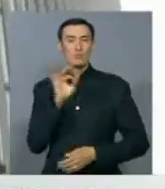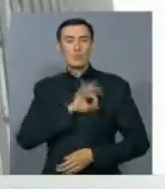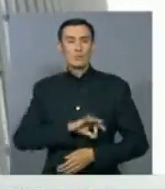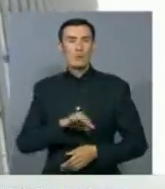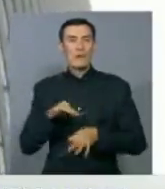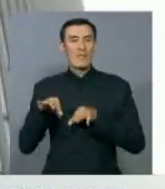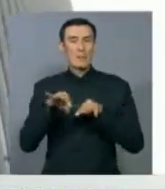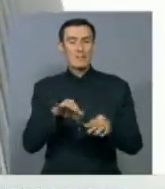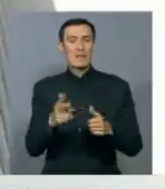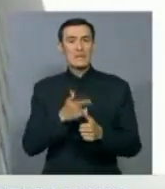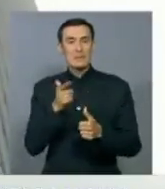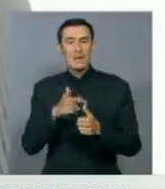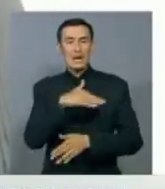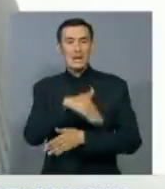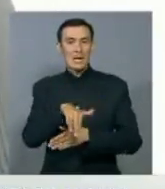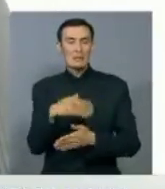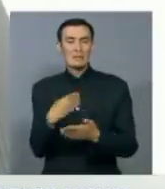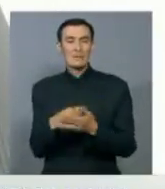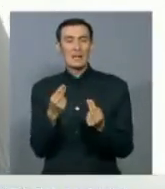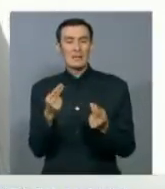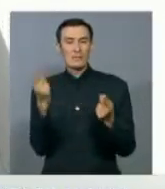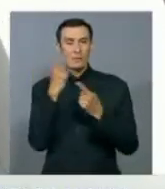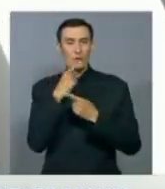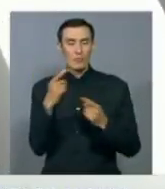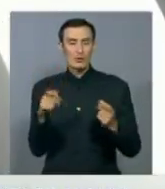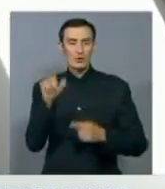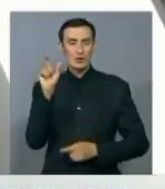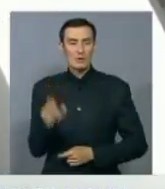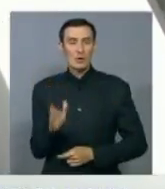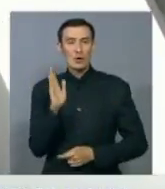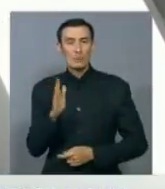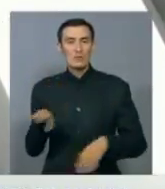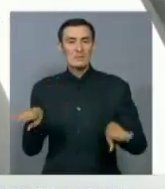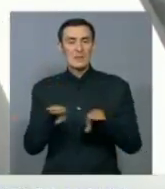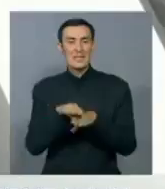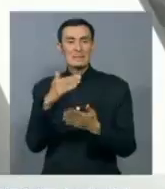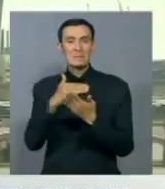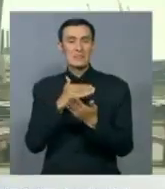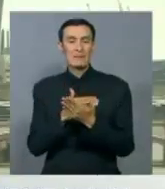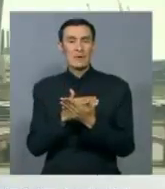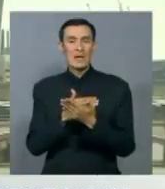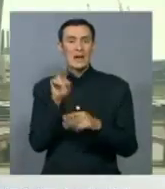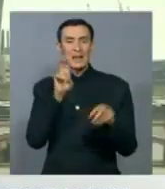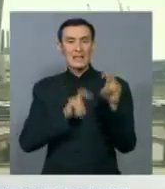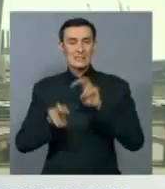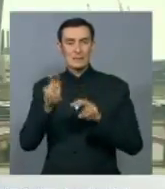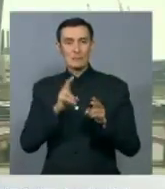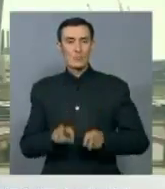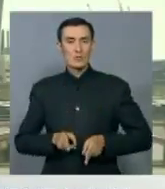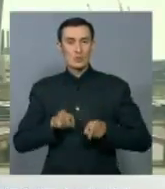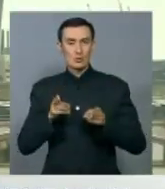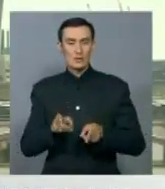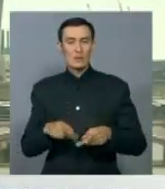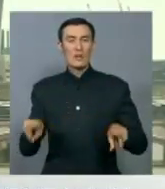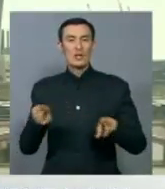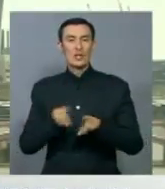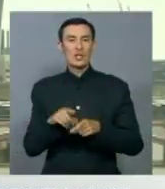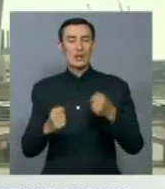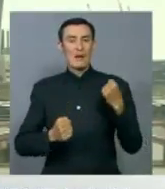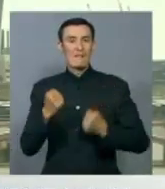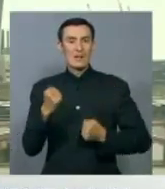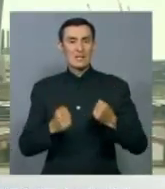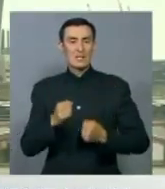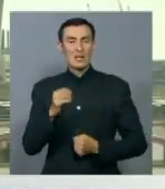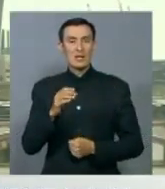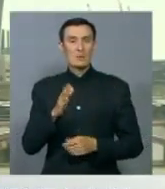автомобилей, включая имена, адреса и финансовую информацию, будут сверять со списками разыскиваемых преступников. И, кроме того,